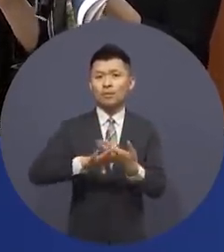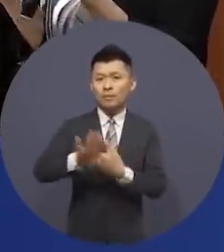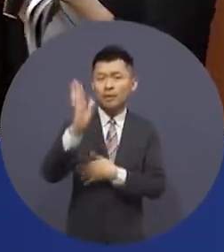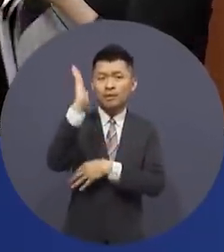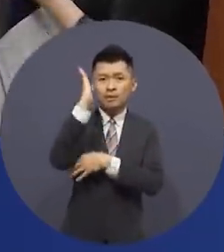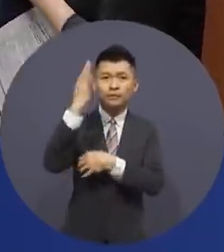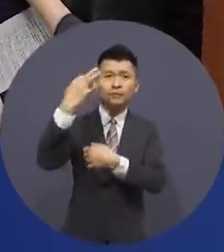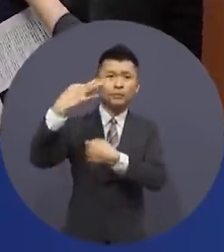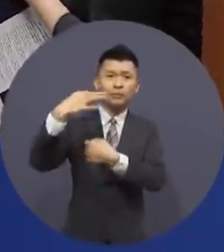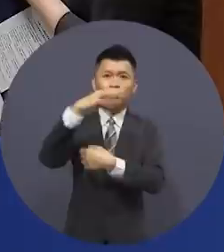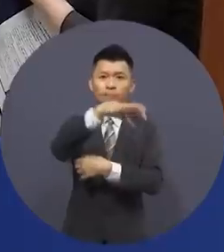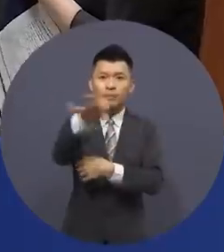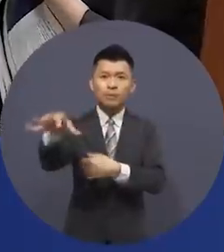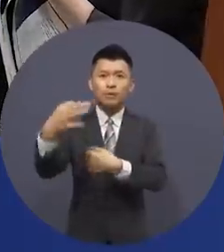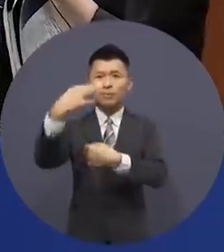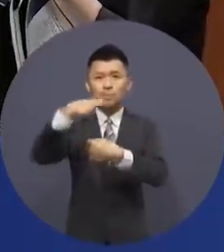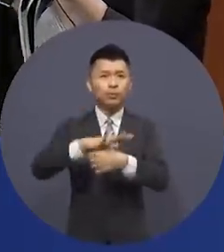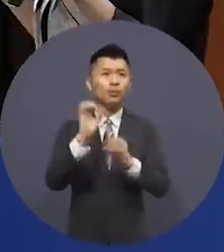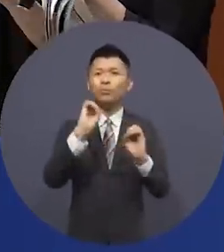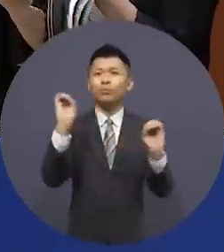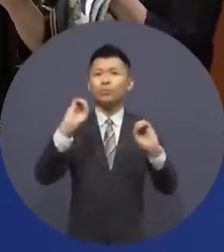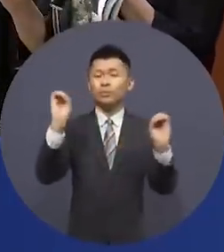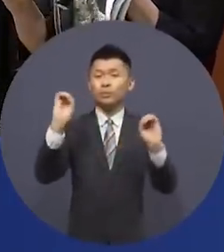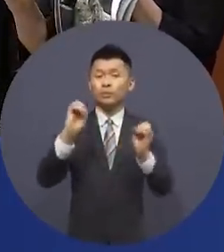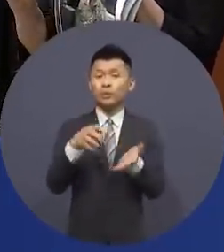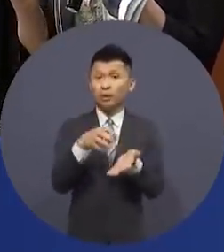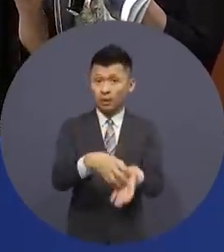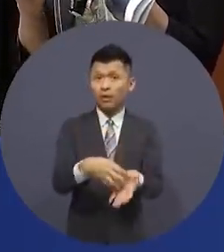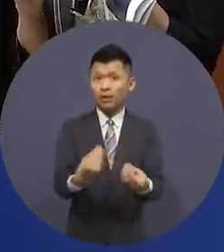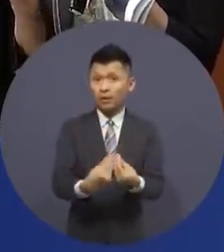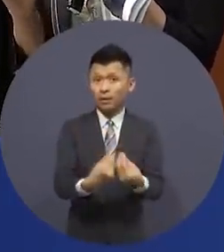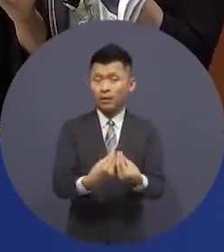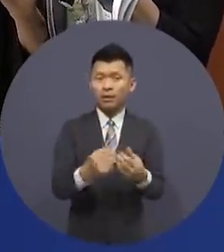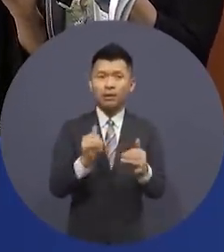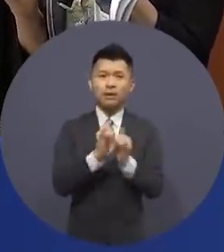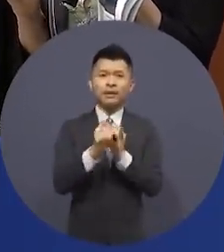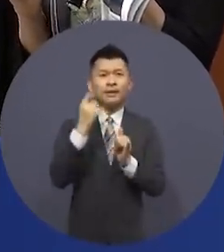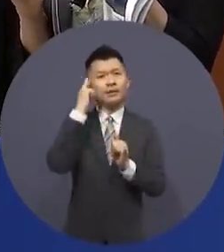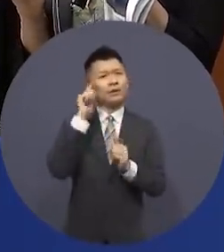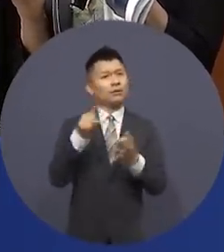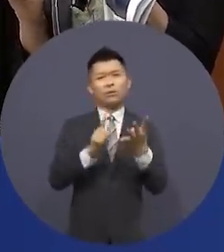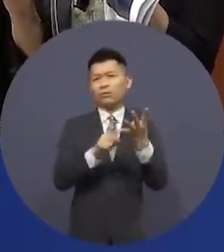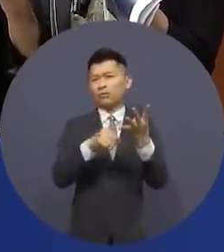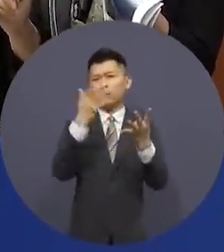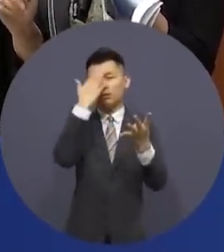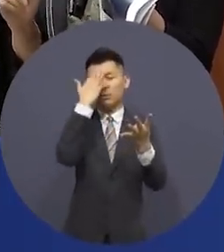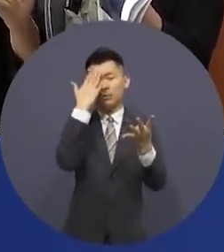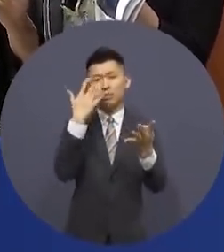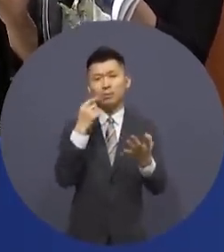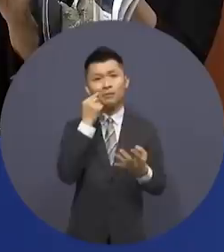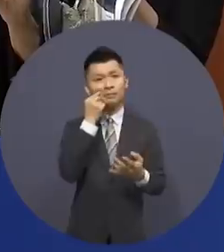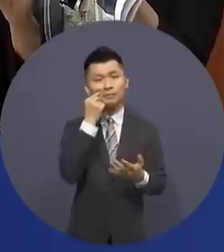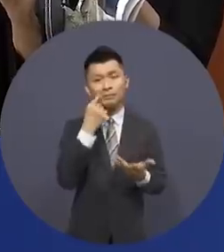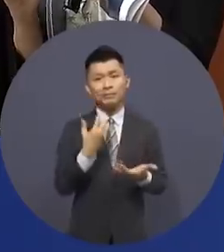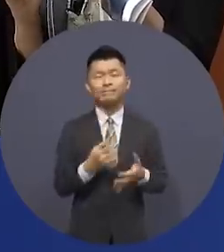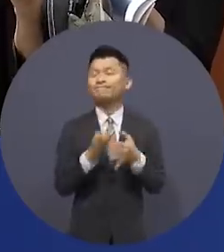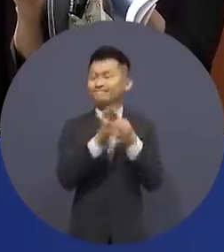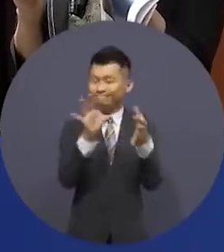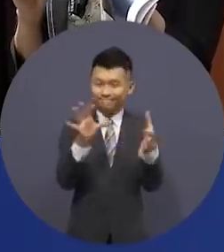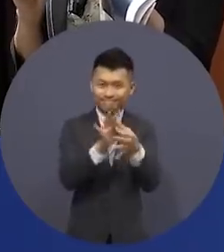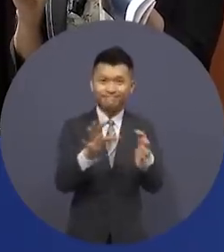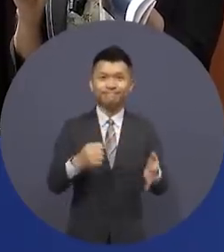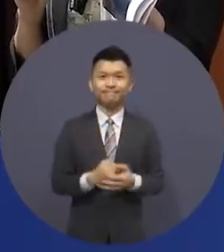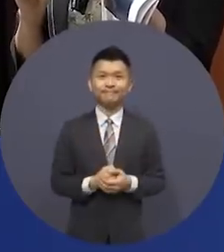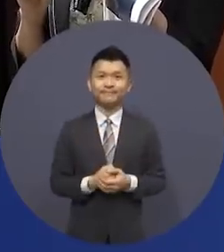相关单位的一个补助。那可能民众会觉得这个好像也很难证明，所以没关系，这个我们也会